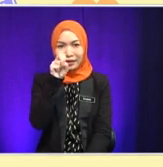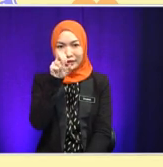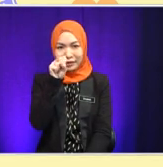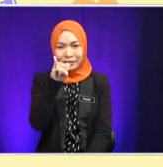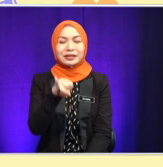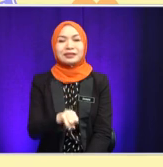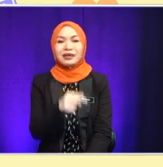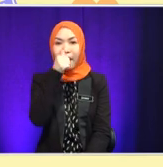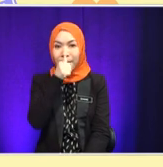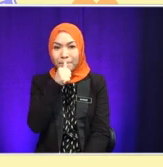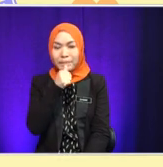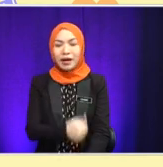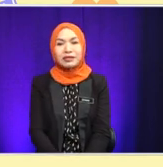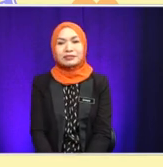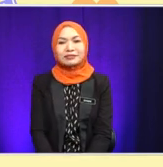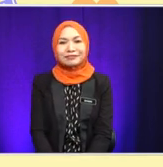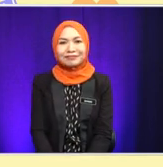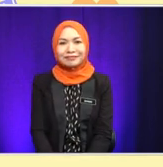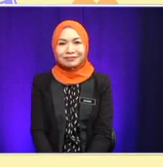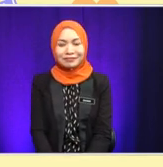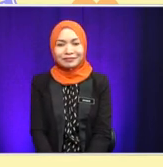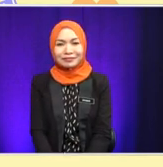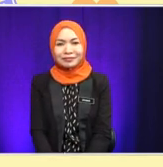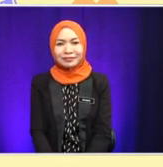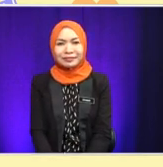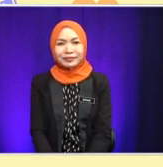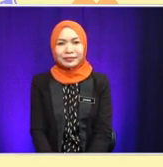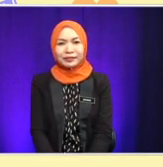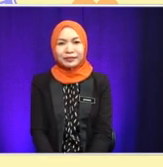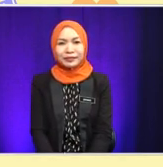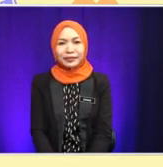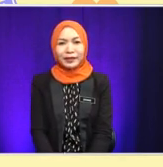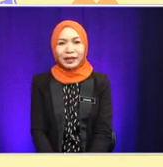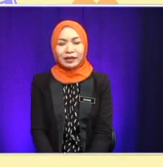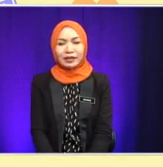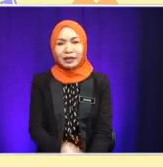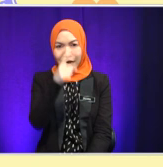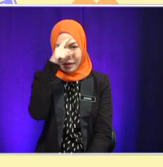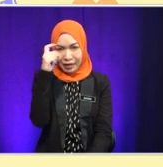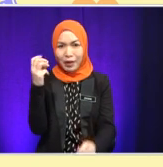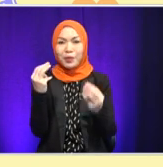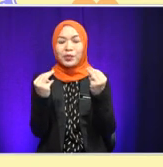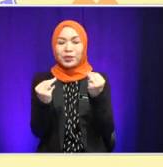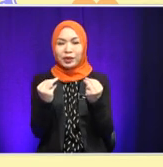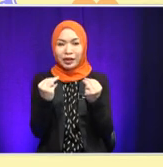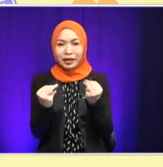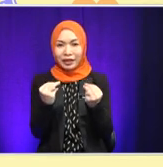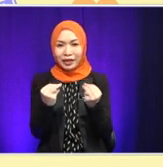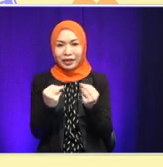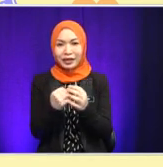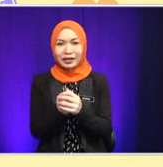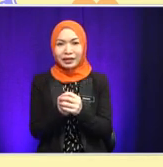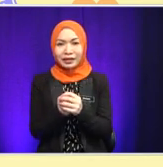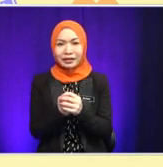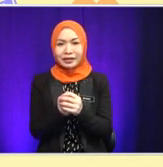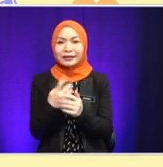nicles Oke untuk bersatu padu DKT di like toleransi karena mungkin untuk kita harus bertolak ansor dengan berbagai